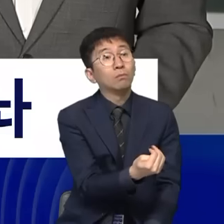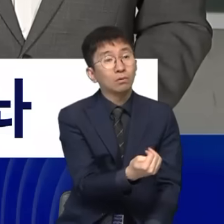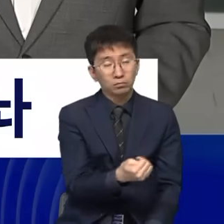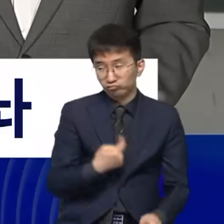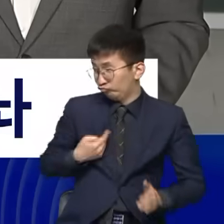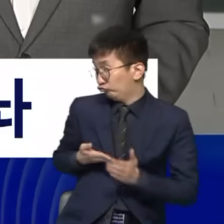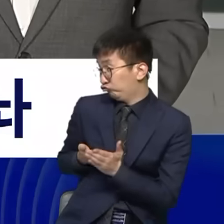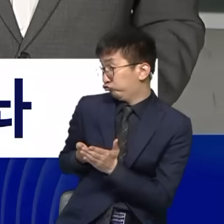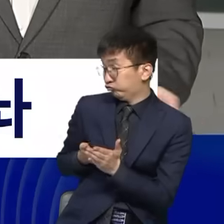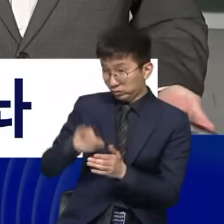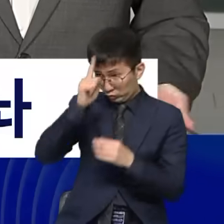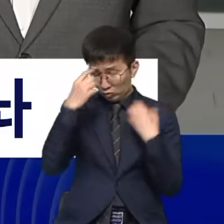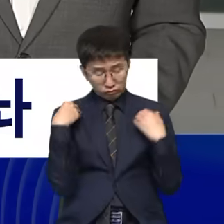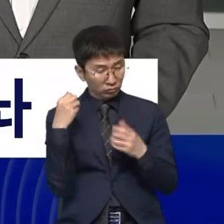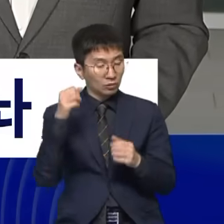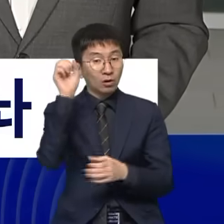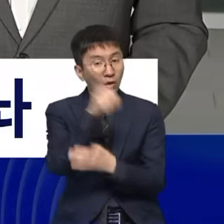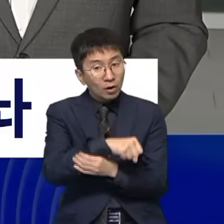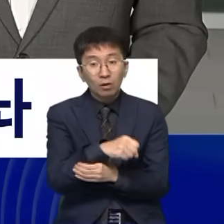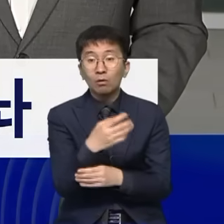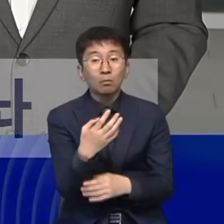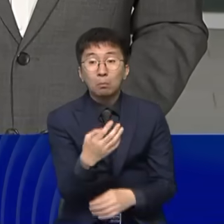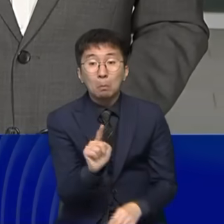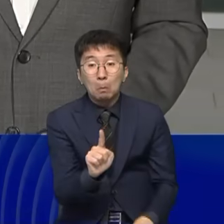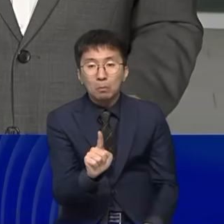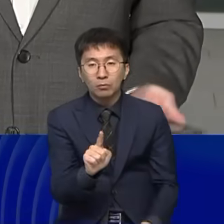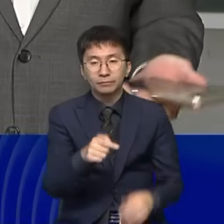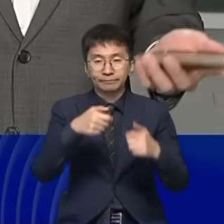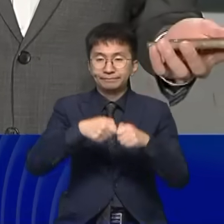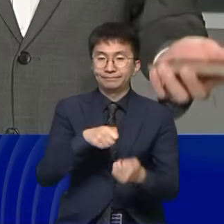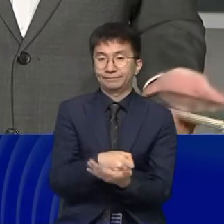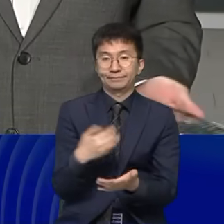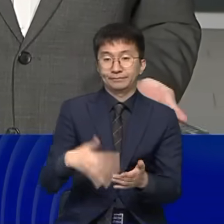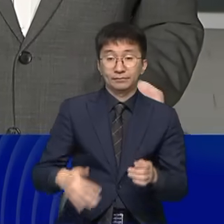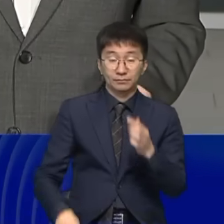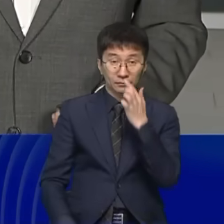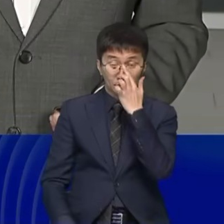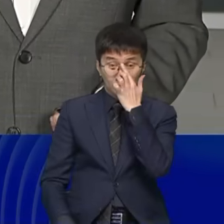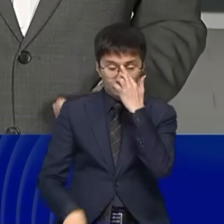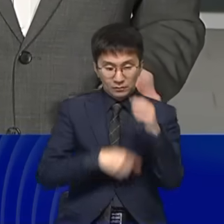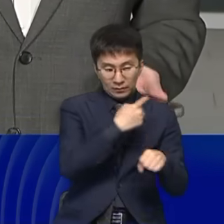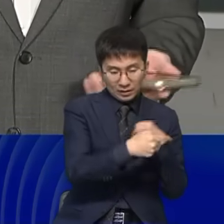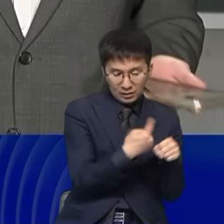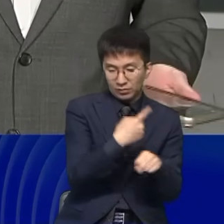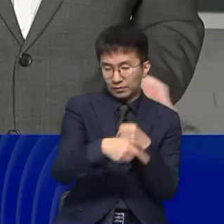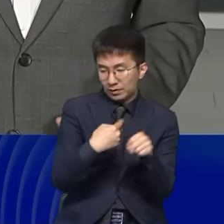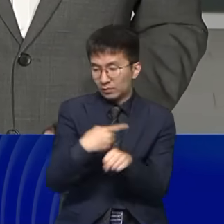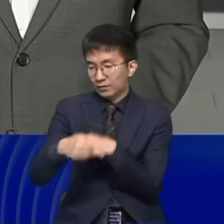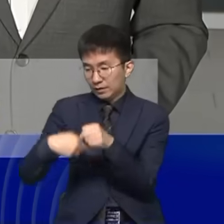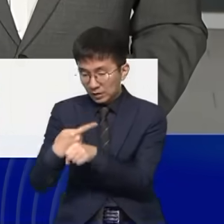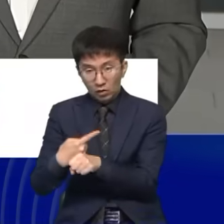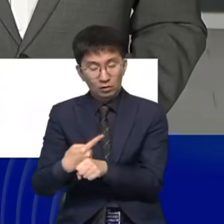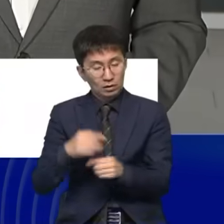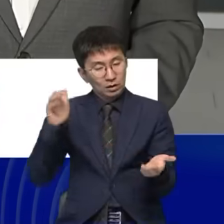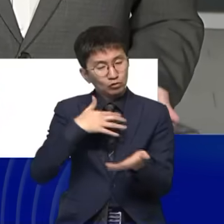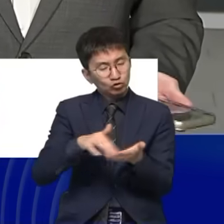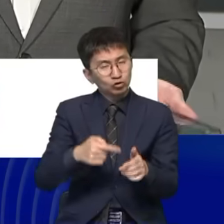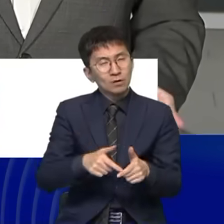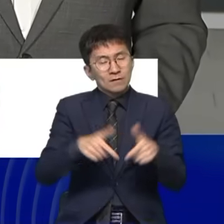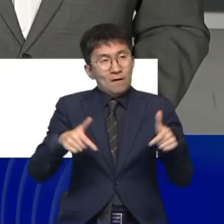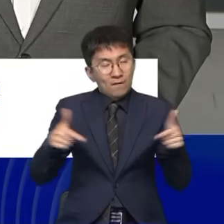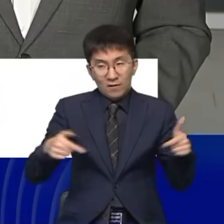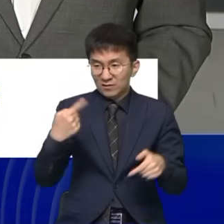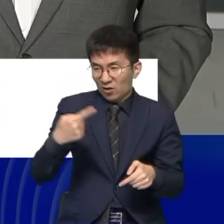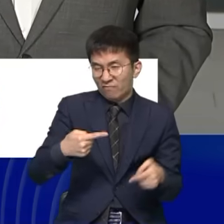얼마나 받아들일지 아직 구체화된 게 없기 때문입니다. 매년 최소 1,000명 이상 뽑겠다고 모레 발표할 것 같던 정부가 다소